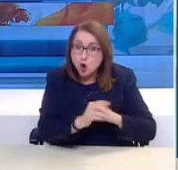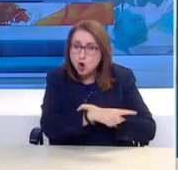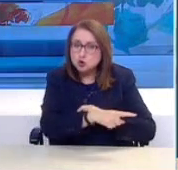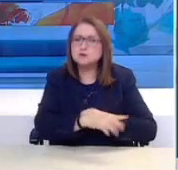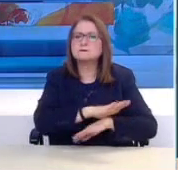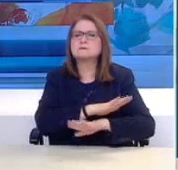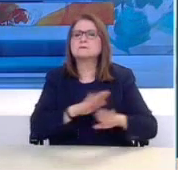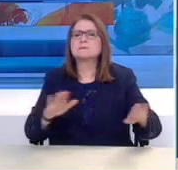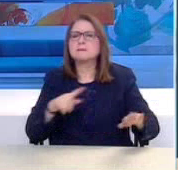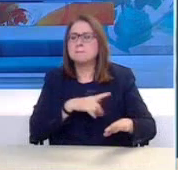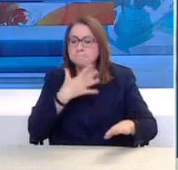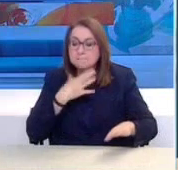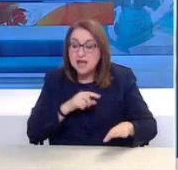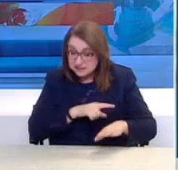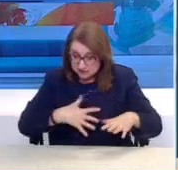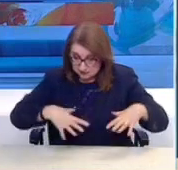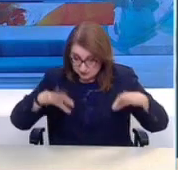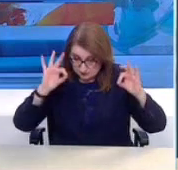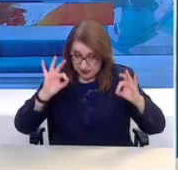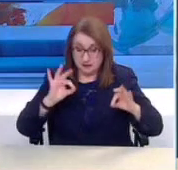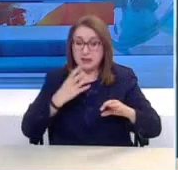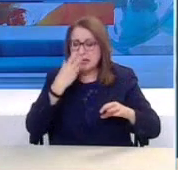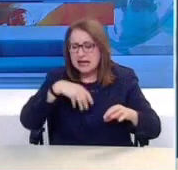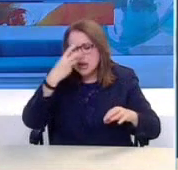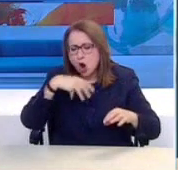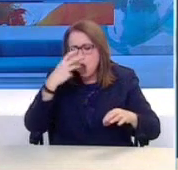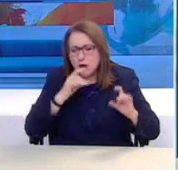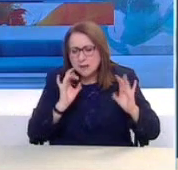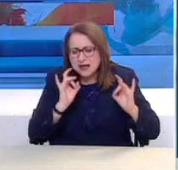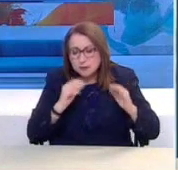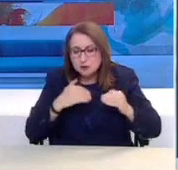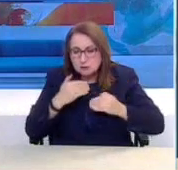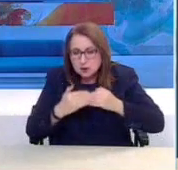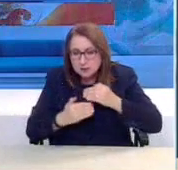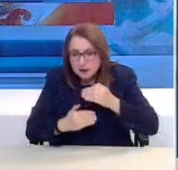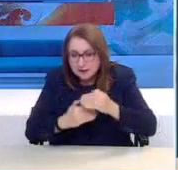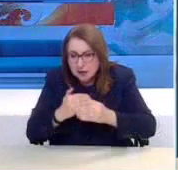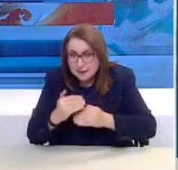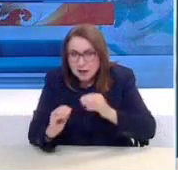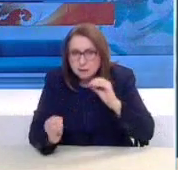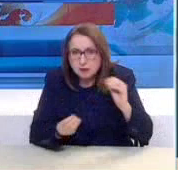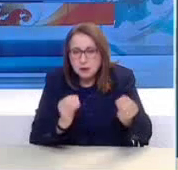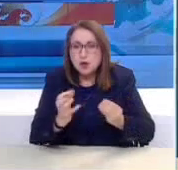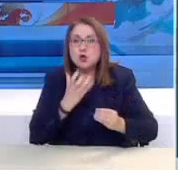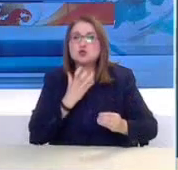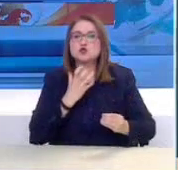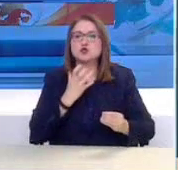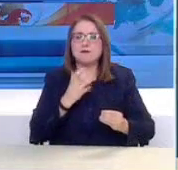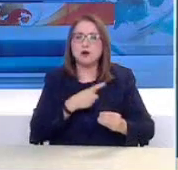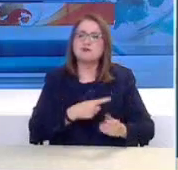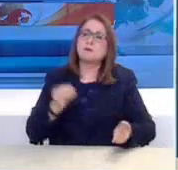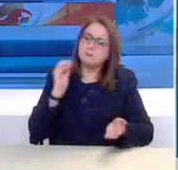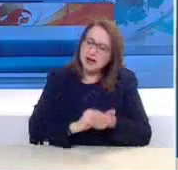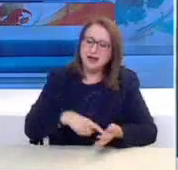ενός κοινού κρυολογήματος, κάποτε σοβαρού, κάθε χειμώνα. Εάν δεν υπάρξουν άλλα μέτρα, όπως παραδείγματος χάρη ένα